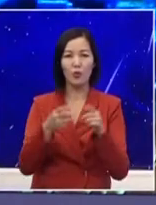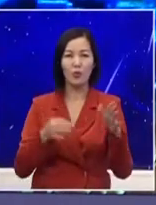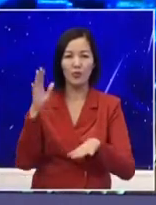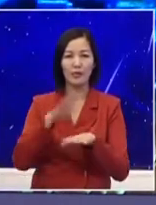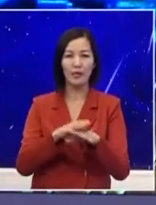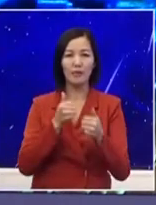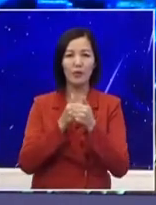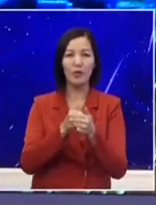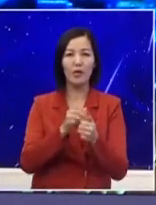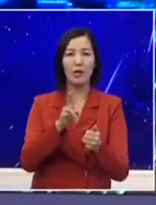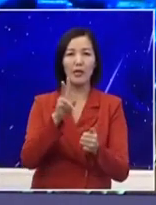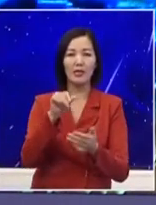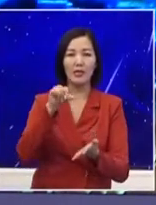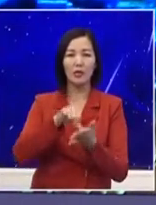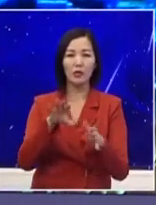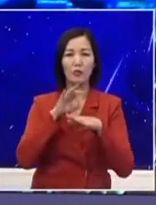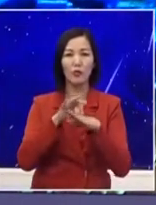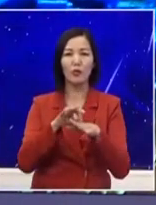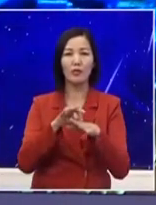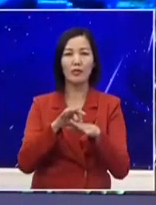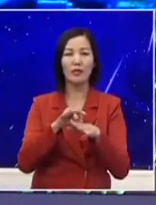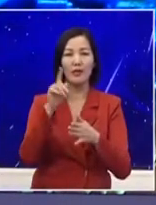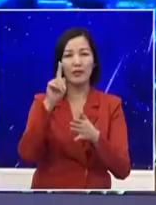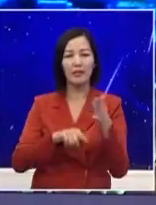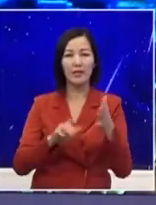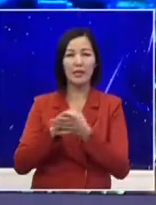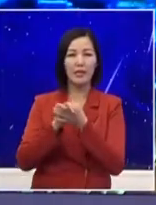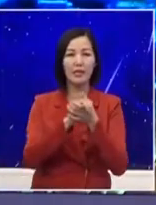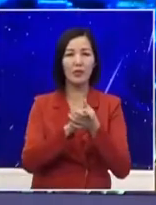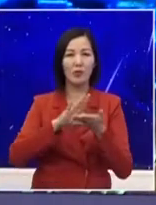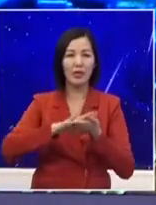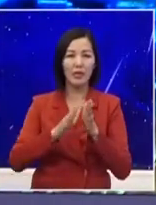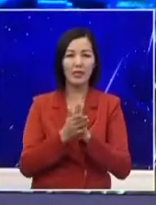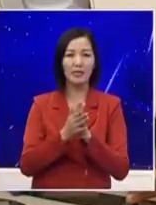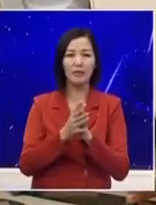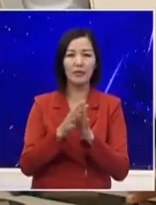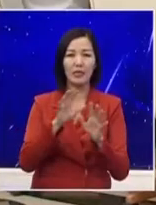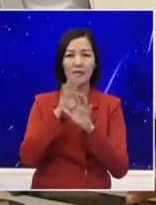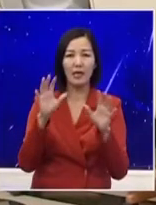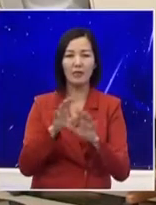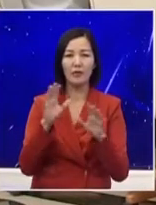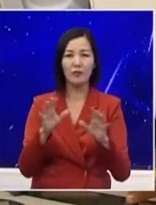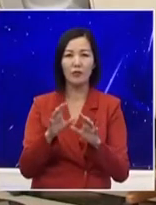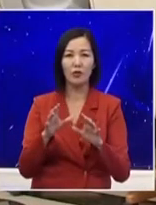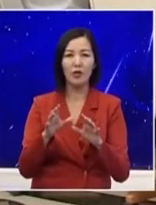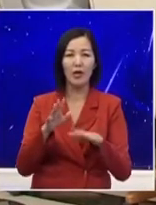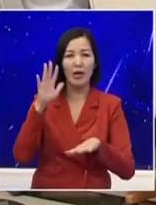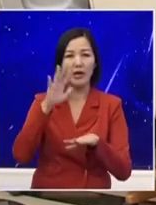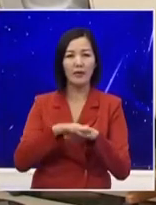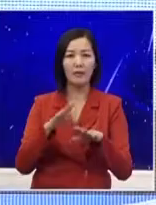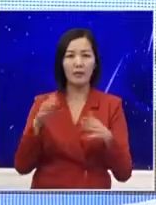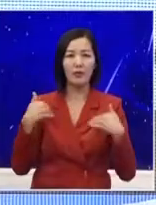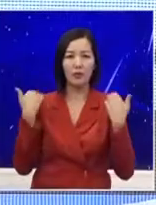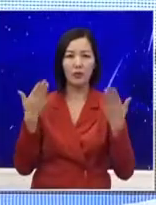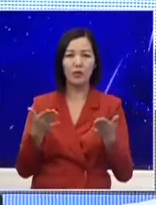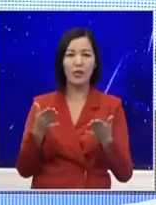орынбасары Рүстем Әлидің қатысуымен өтті. Дінаралық татулық, ұлтаралық келісімді сақтап жүрген дін өкілдерін өңір әкімінің атынан құттықтады.